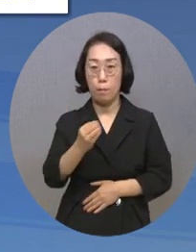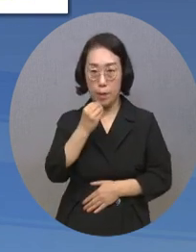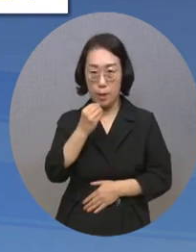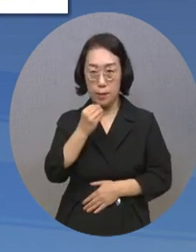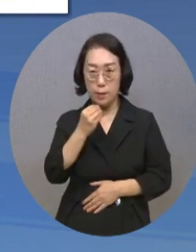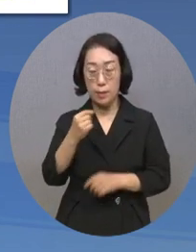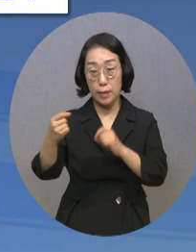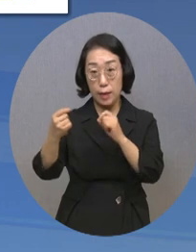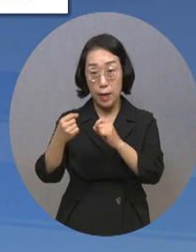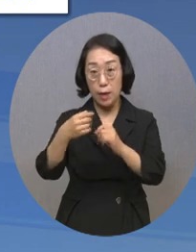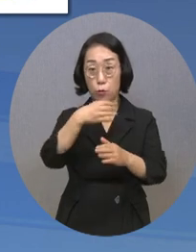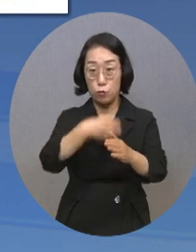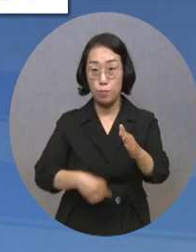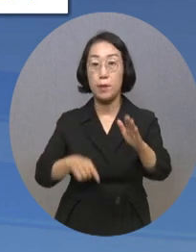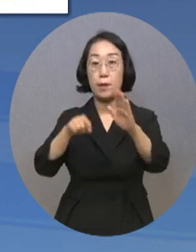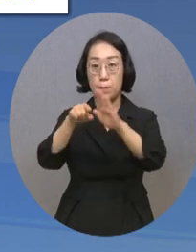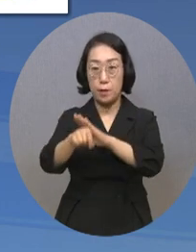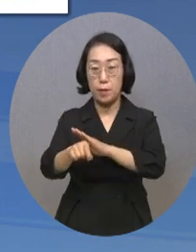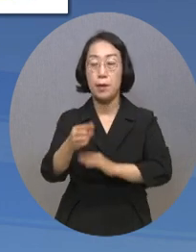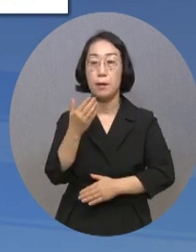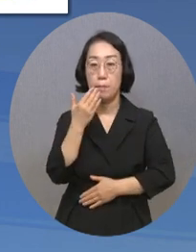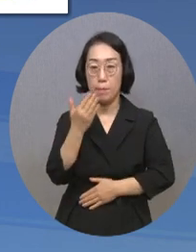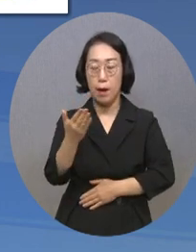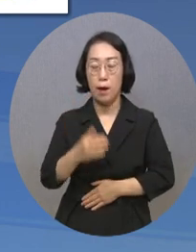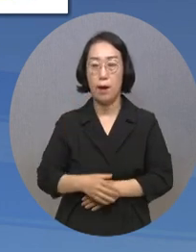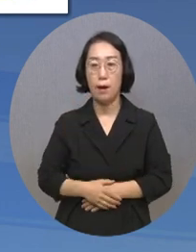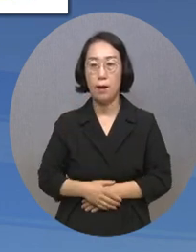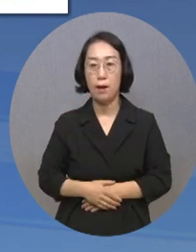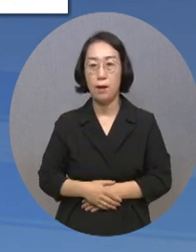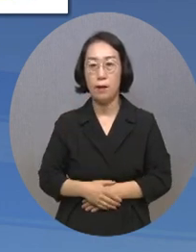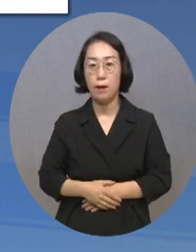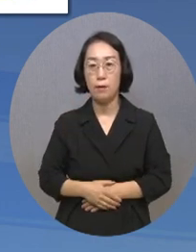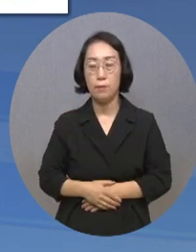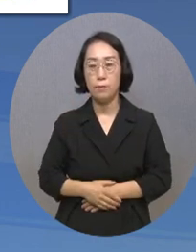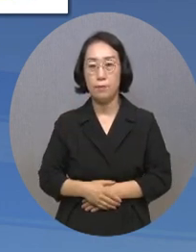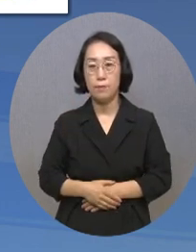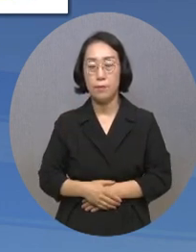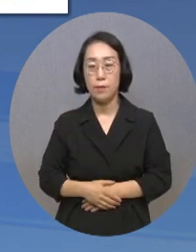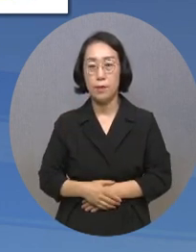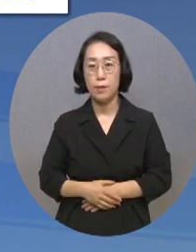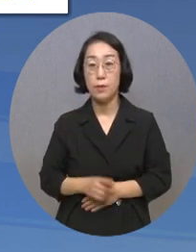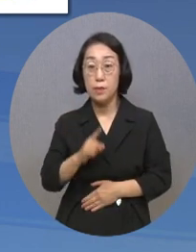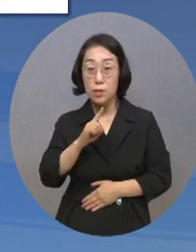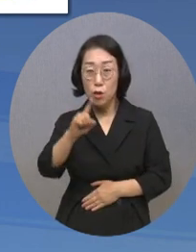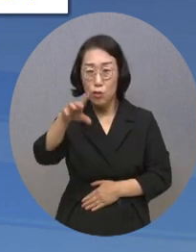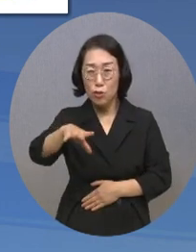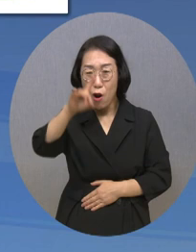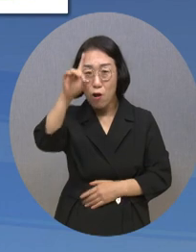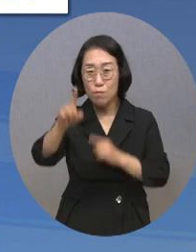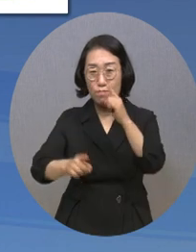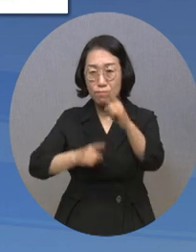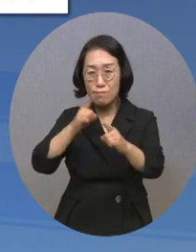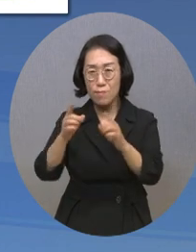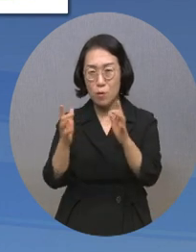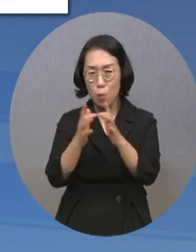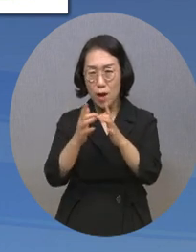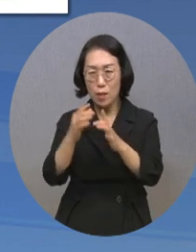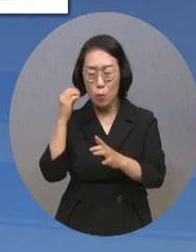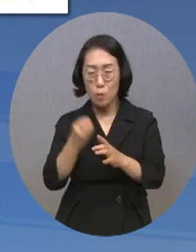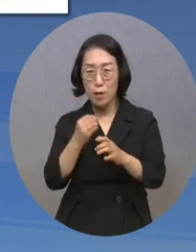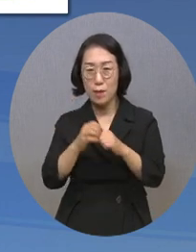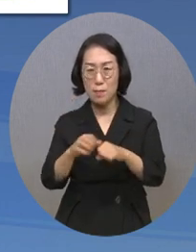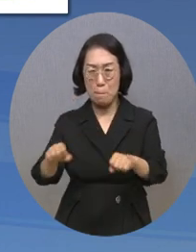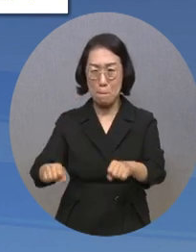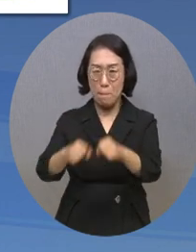주소지 동주민센터 방문 신청 모두 가능합니다. 신청 기간 초기 온라인 신청자가 몰릴 것으로